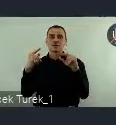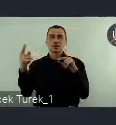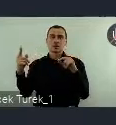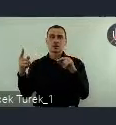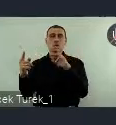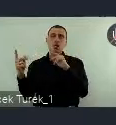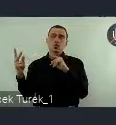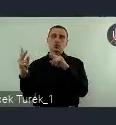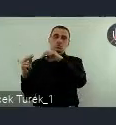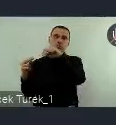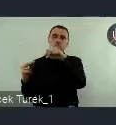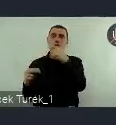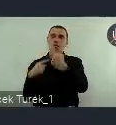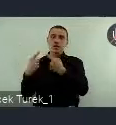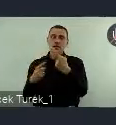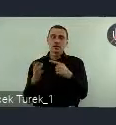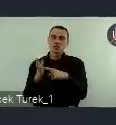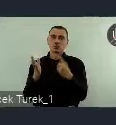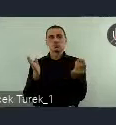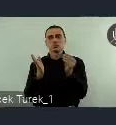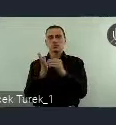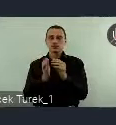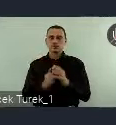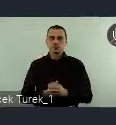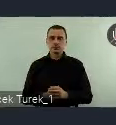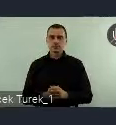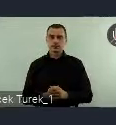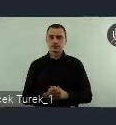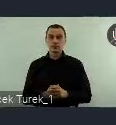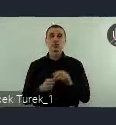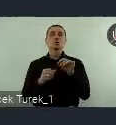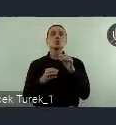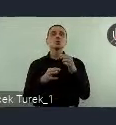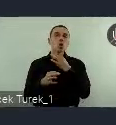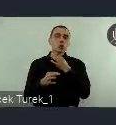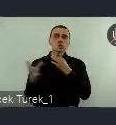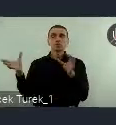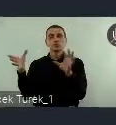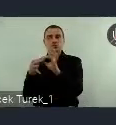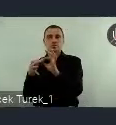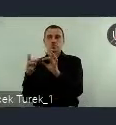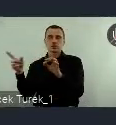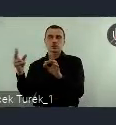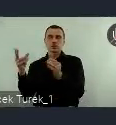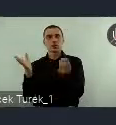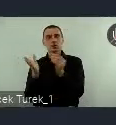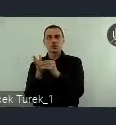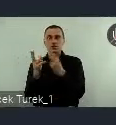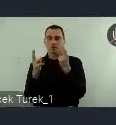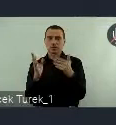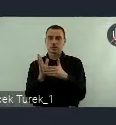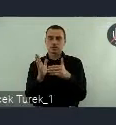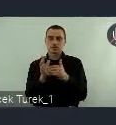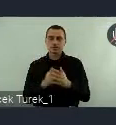pokoju i się szeroko uśmiecha i to jest oczywiście wpłatę do ścieżki dźwiękowej filmu jaką dodatkowe element jest coś co